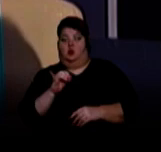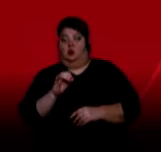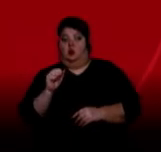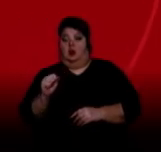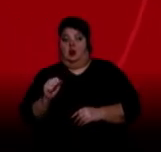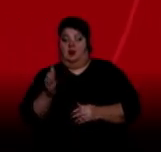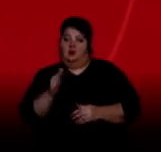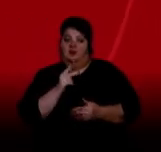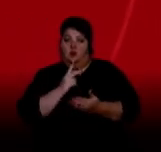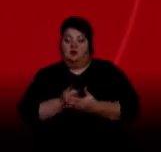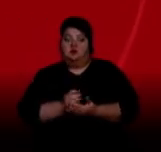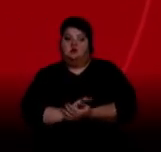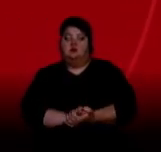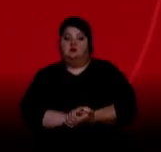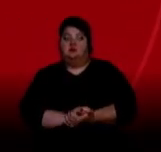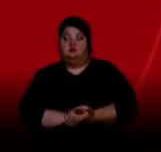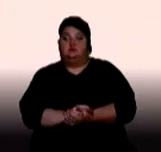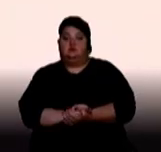подивимося.